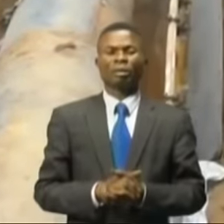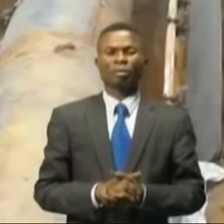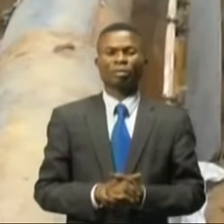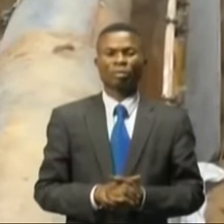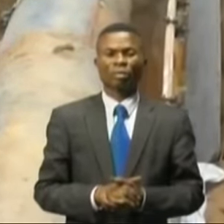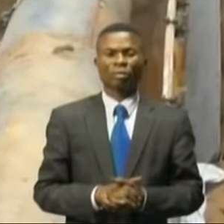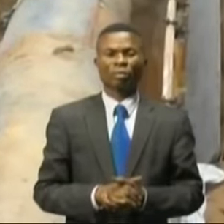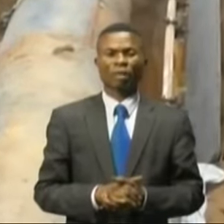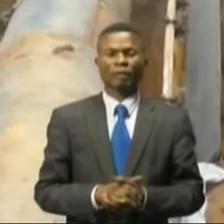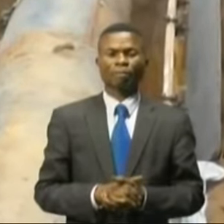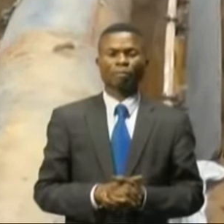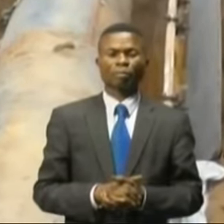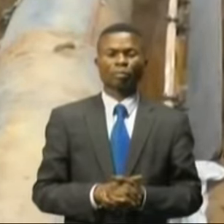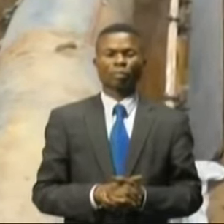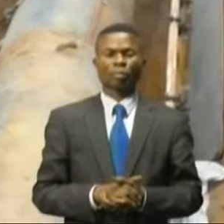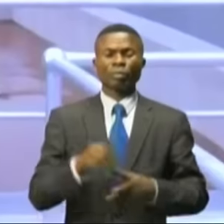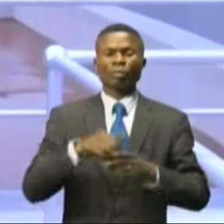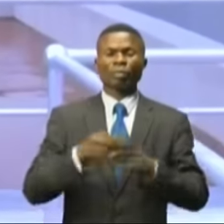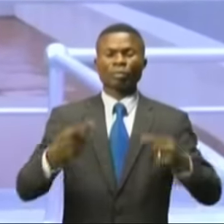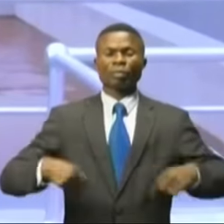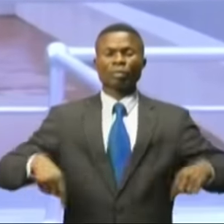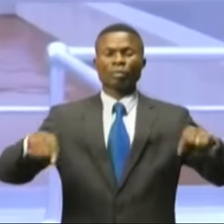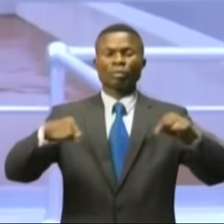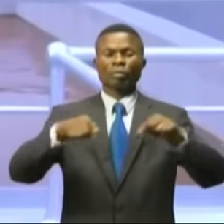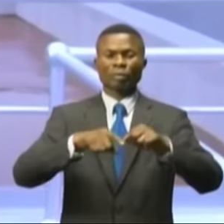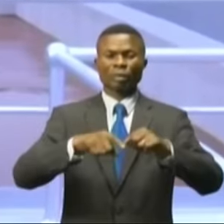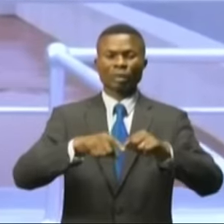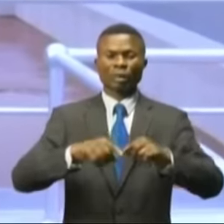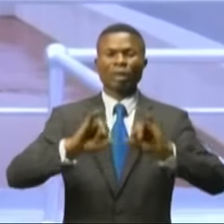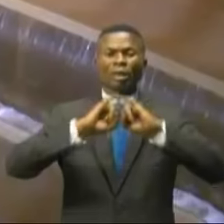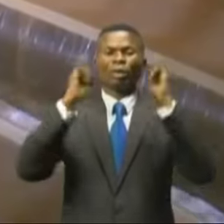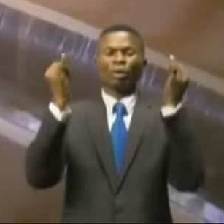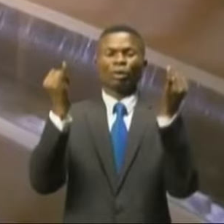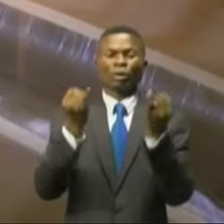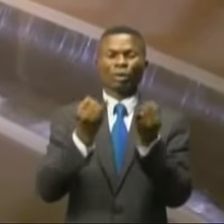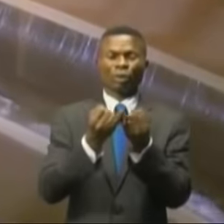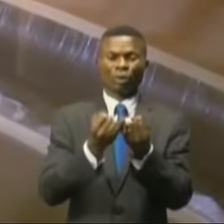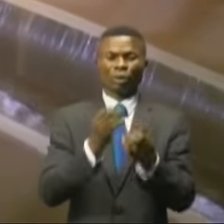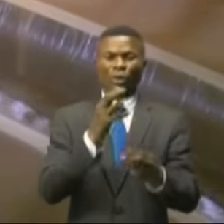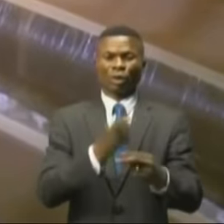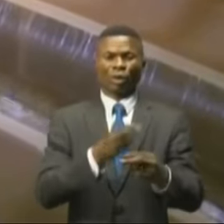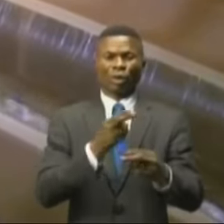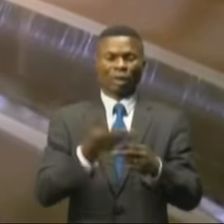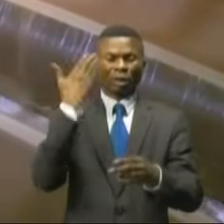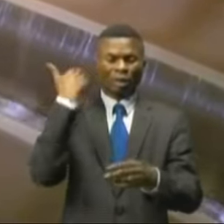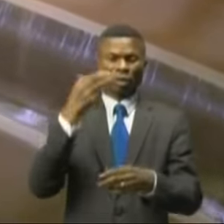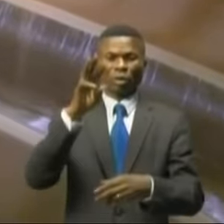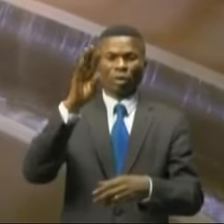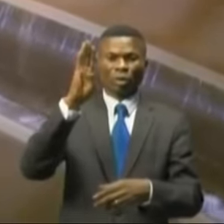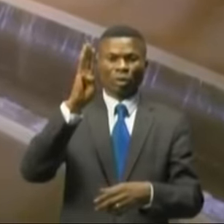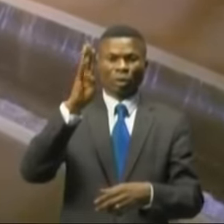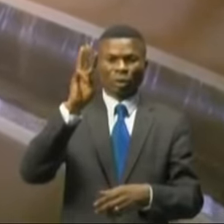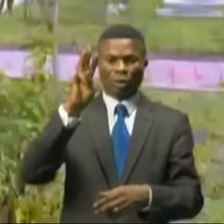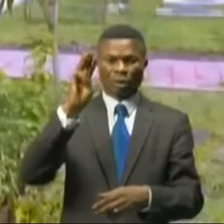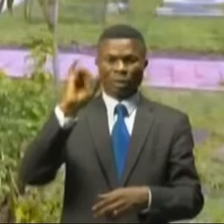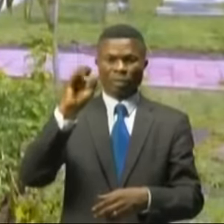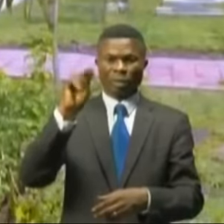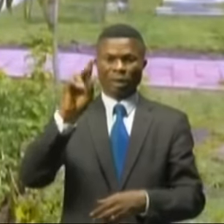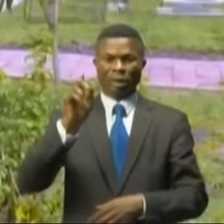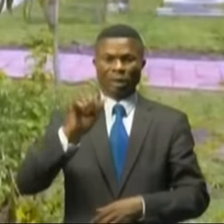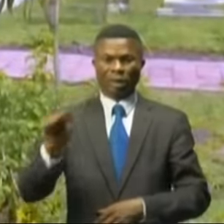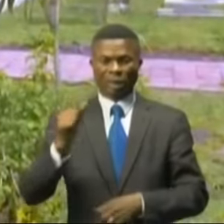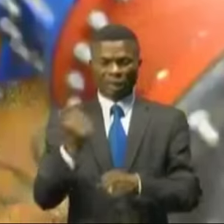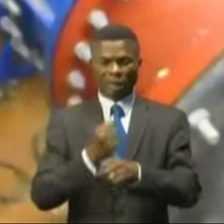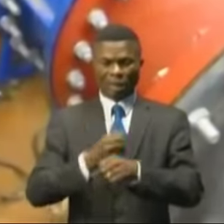C'est donc ici, dans l'enceinte de ce complexe industriel de traitement d'eau de Binzaozone, que s'effectuent ces travaux exécutés